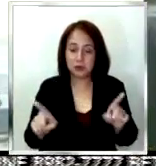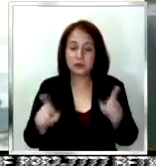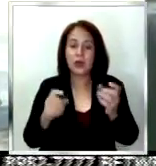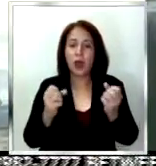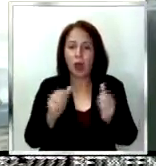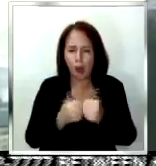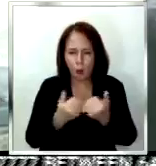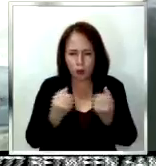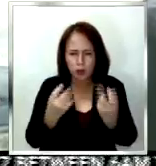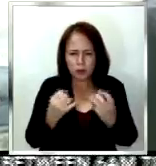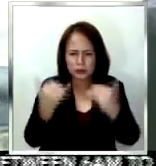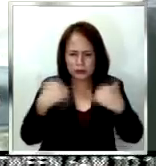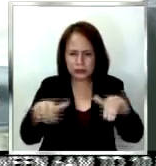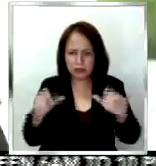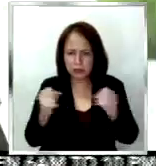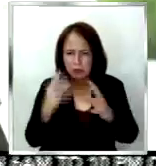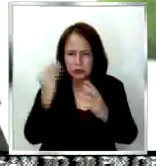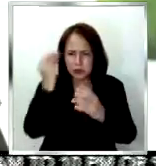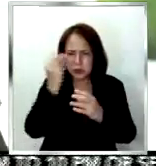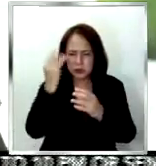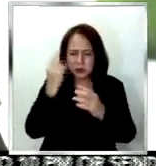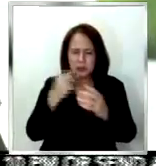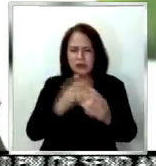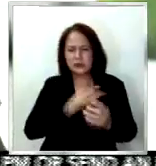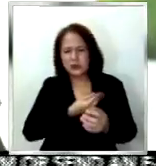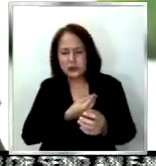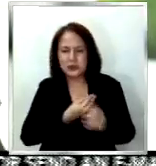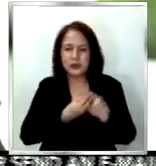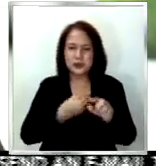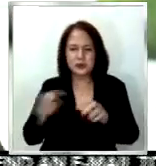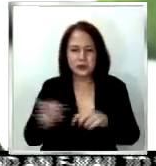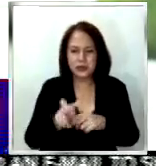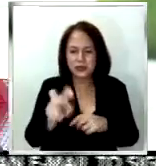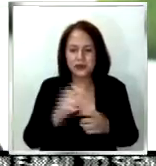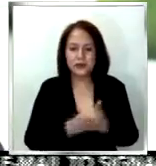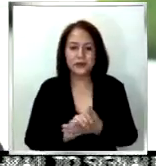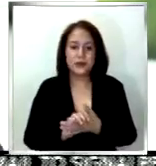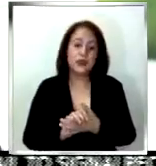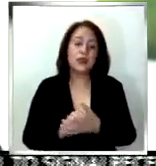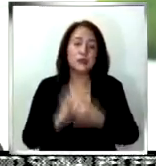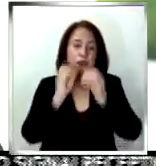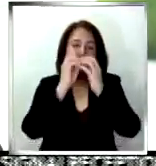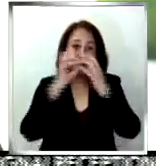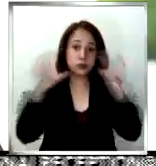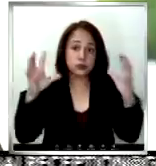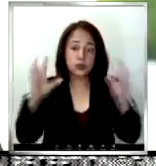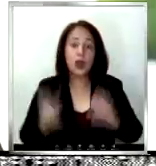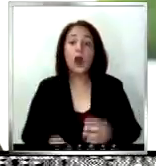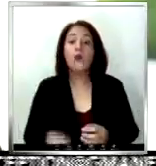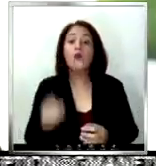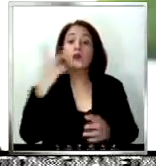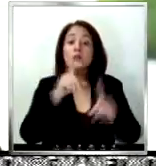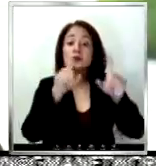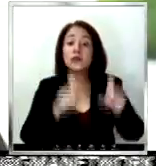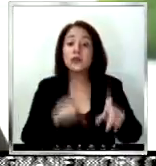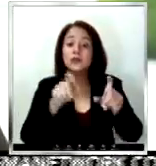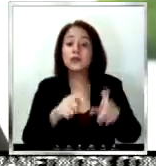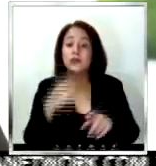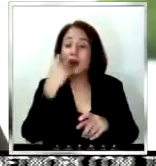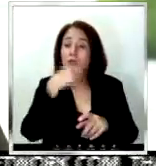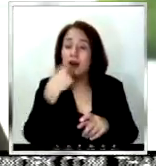pa rin ang may agam-agam na bumiyahe? Just try to imagine magkano yung cost ng PCR test. And if you're